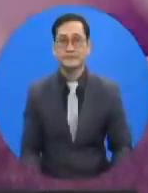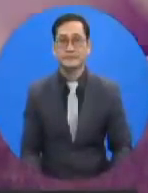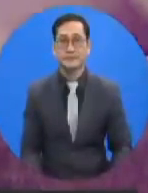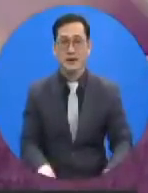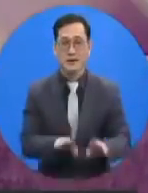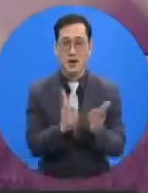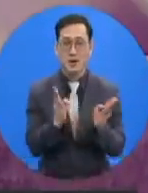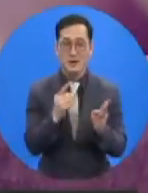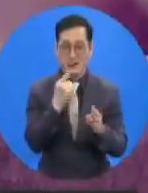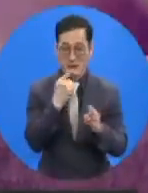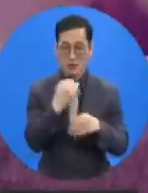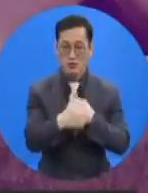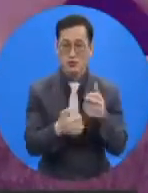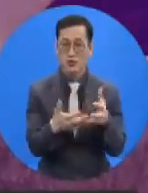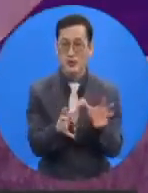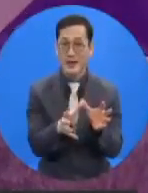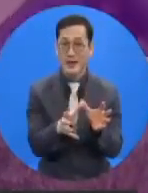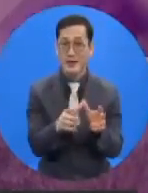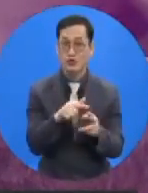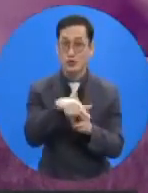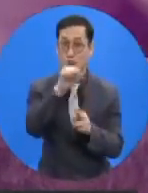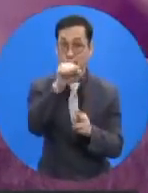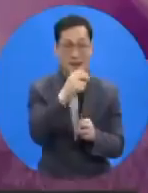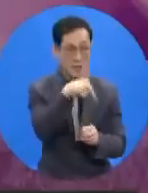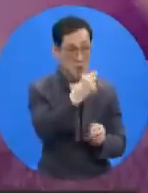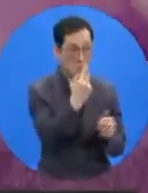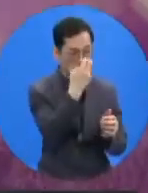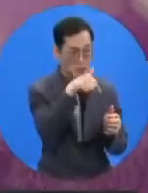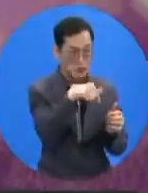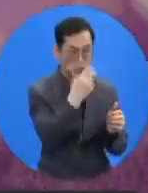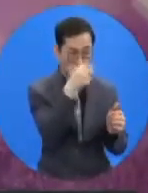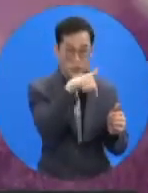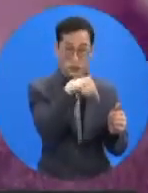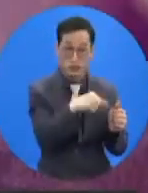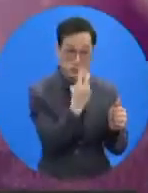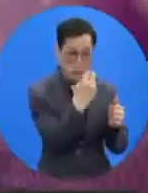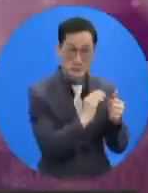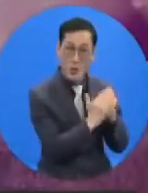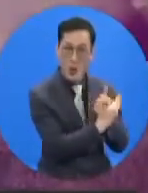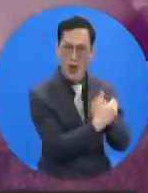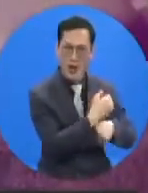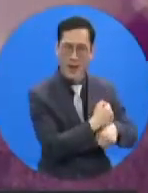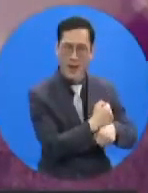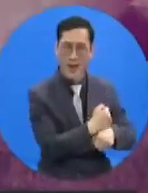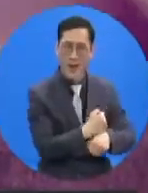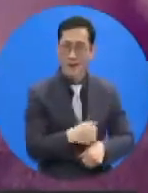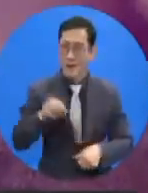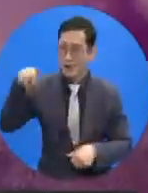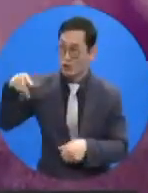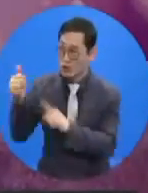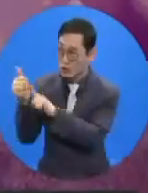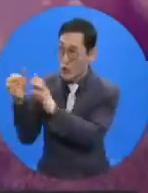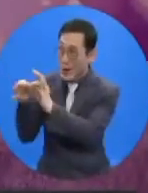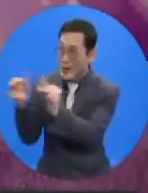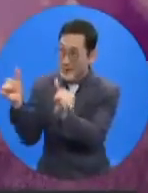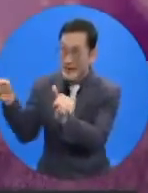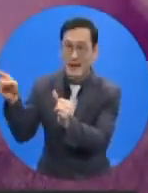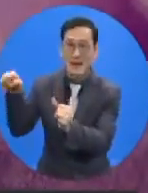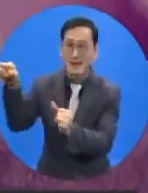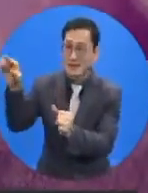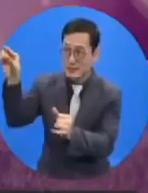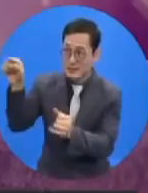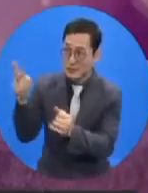열린민주당 후보들은 이분들은 이제 조국 전 장관을 수호하겠다라고 본인이 밝히면서 윤 총장 관련된 분들을 지금 고소를 한 건데 혐의가 묘하게